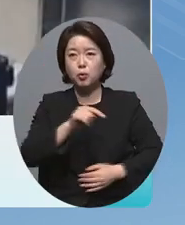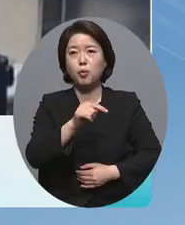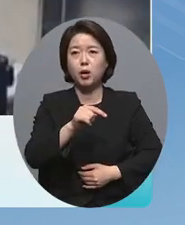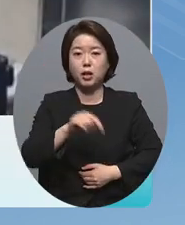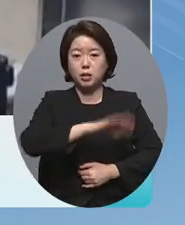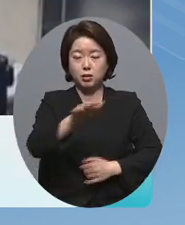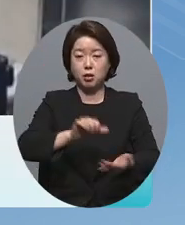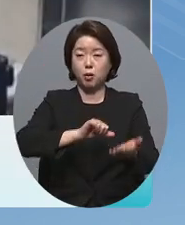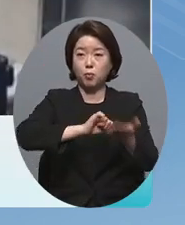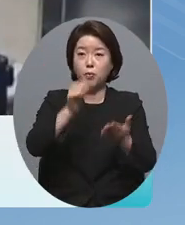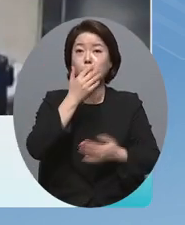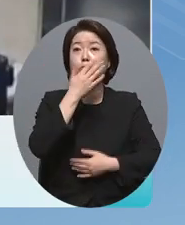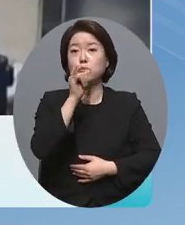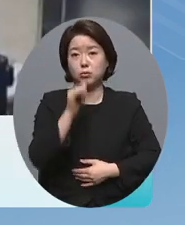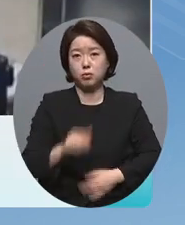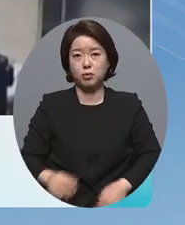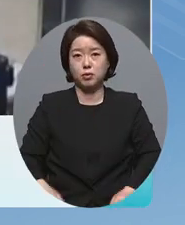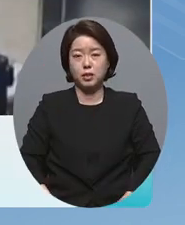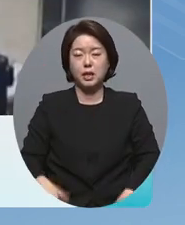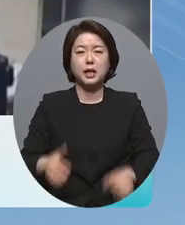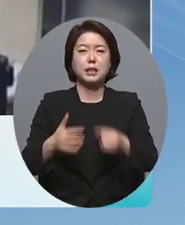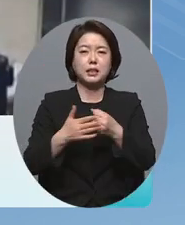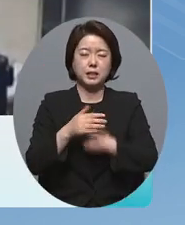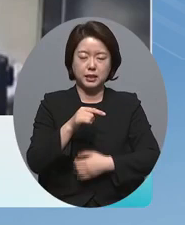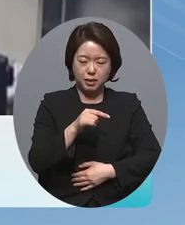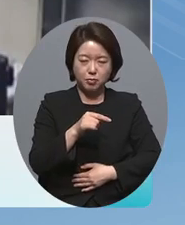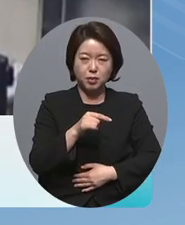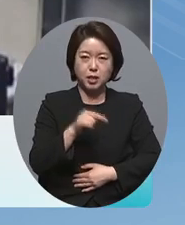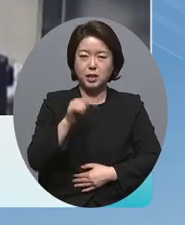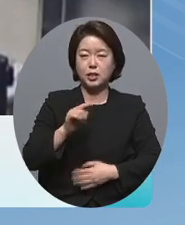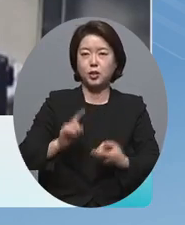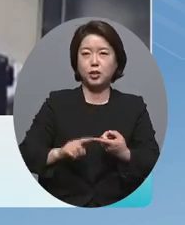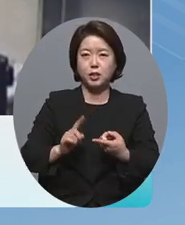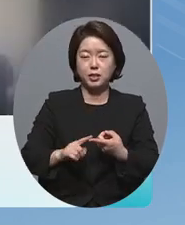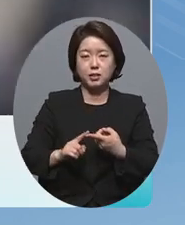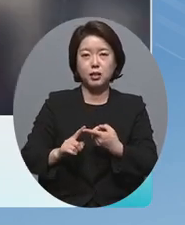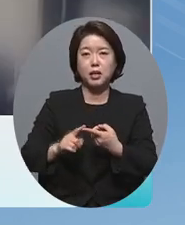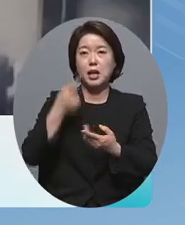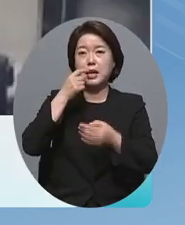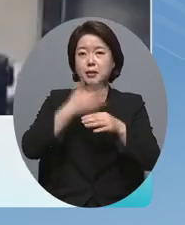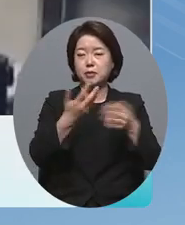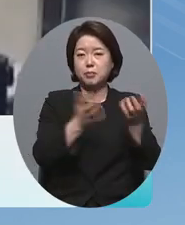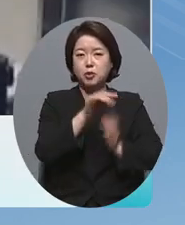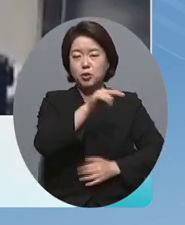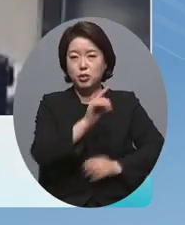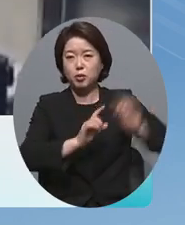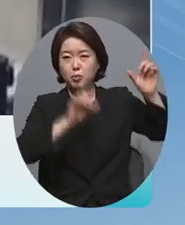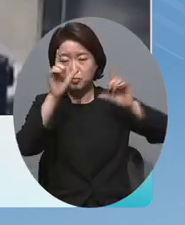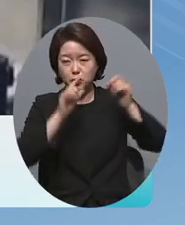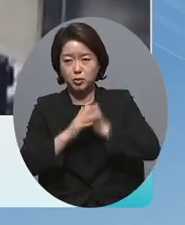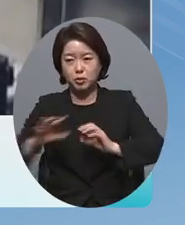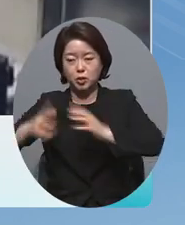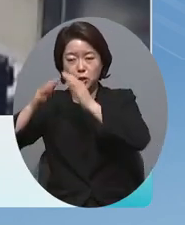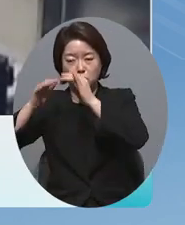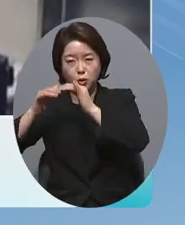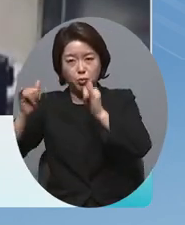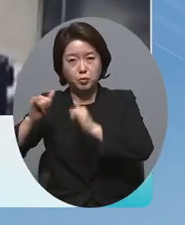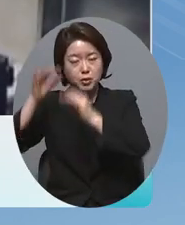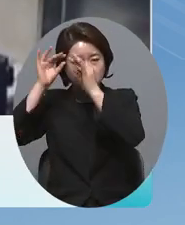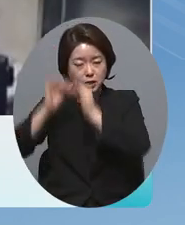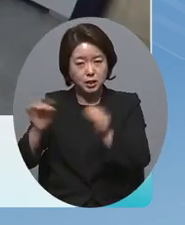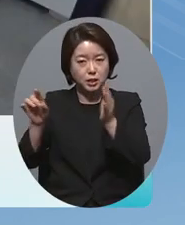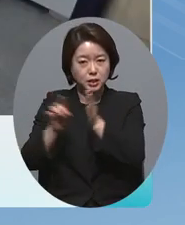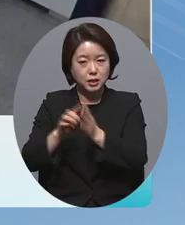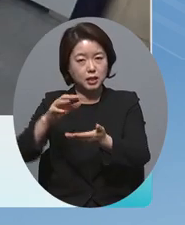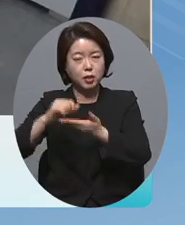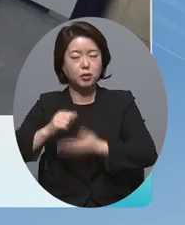다 없앨 수도 있는 거예요. 그렇기 때문에 이런 부분에 대해서 민주당이 이렇게 나오는 건 국민적 동의와 신뢰를 얻지 못한다.